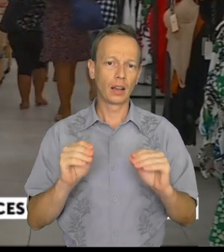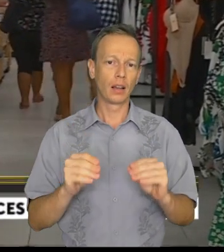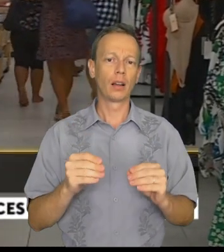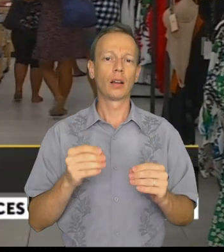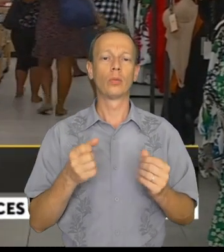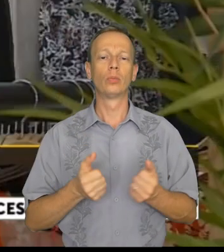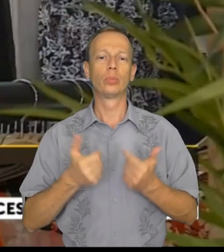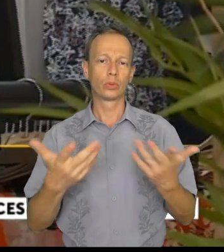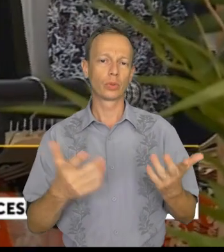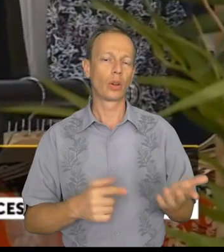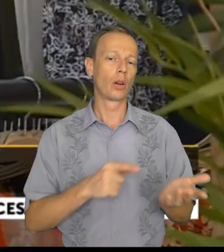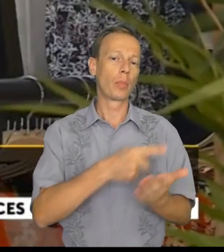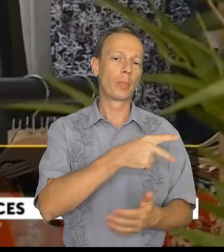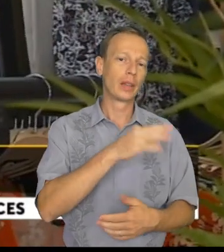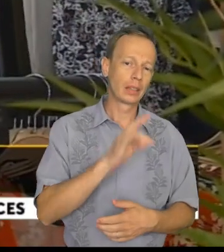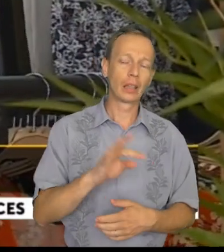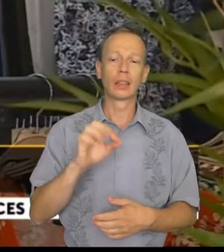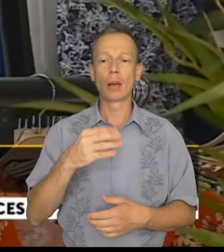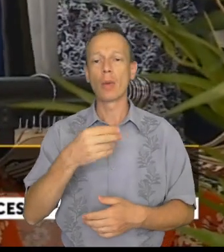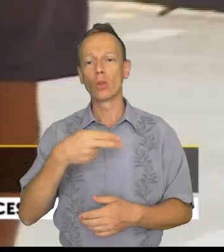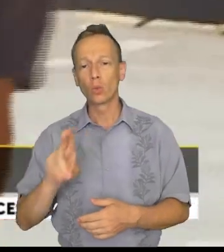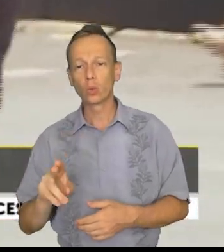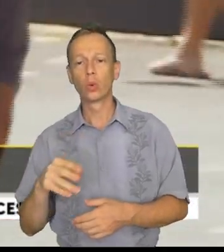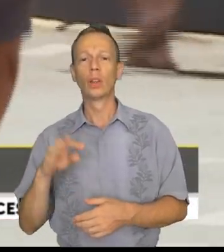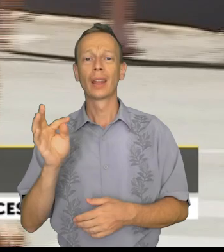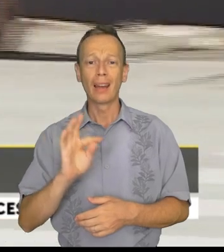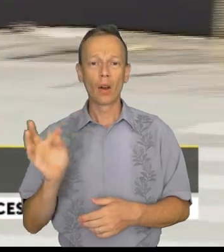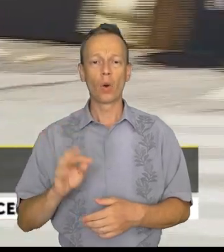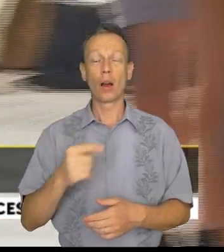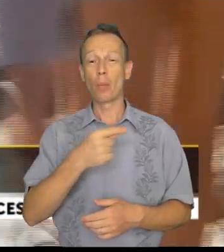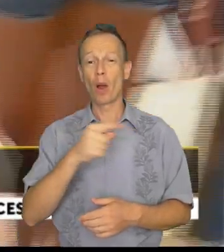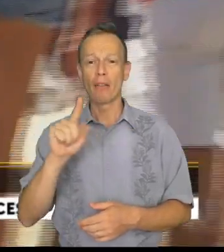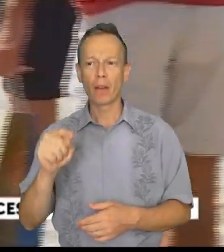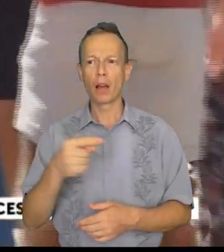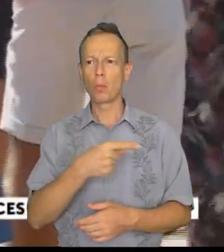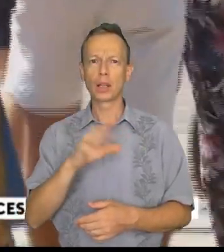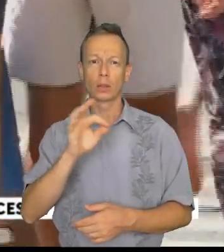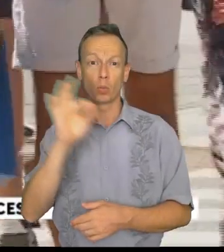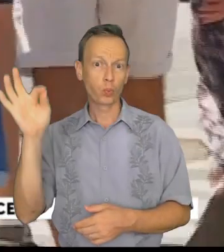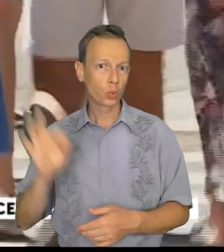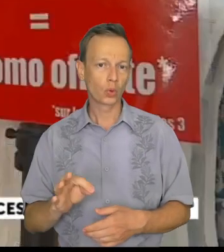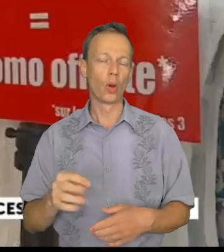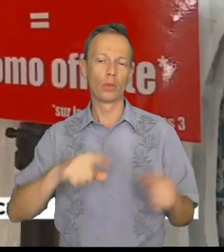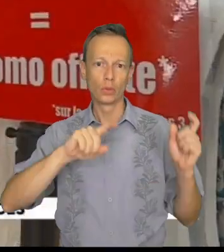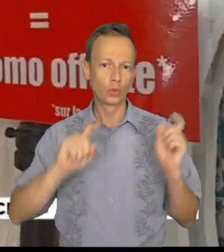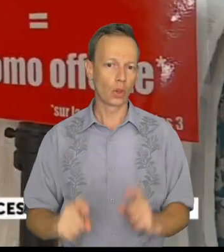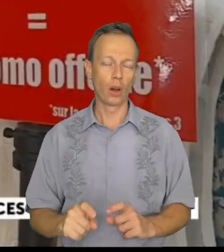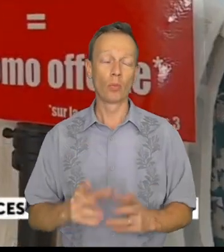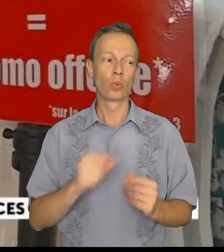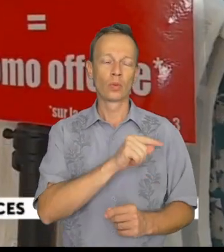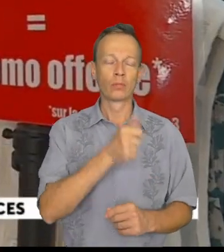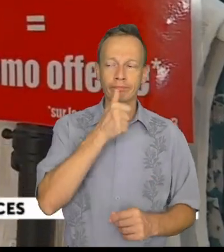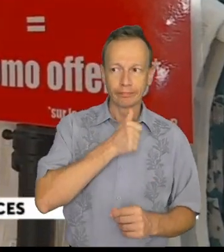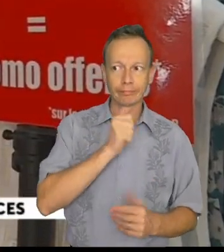au rabais de moins 20 à moins 50%. Si les clients ne sont pas encore au rendez-vous, préférant patienter la fin du mois, ils s'attendent